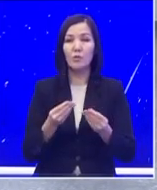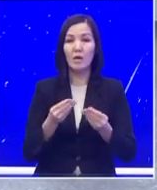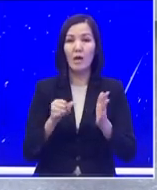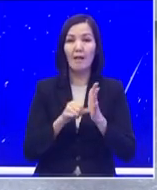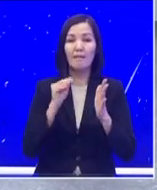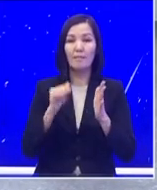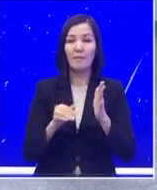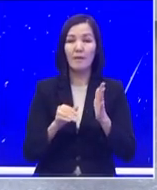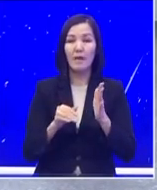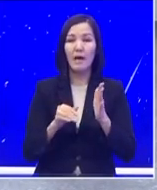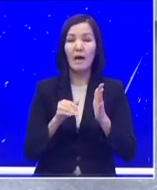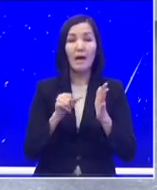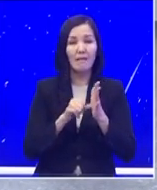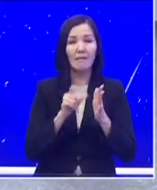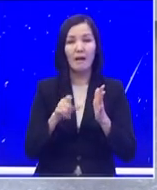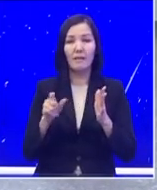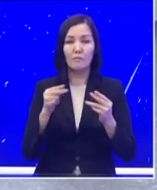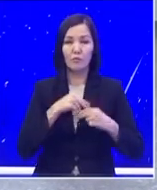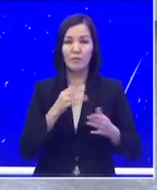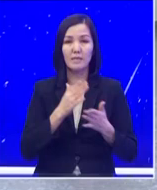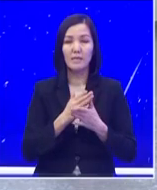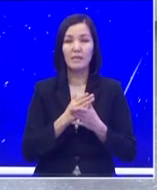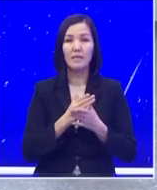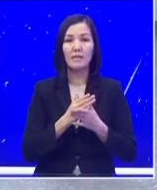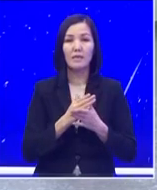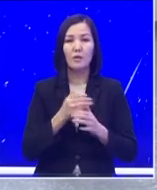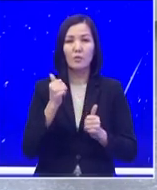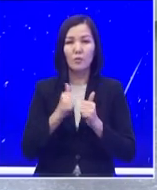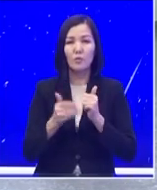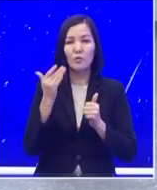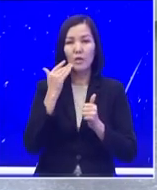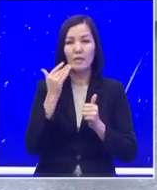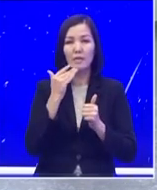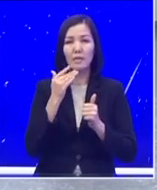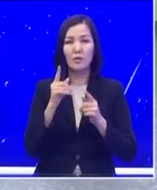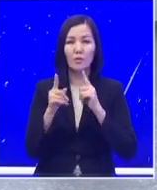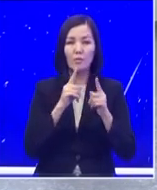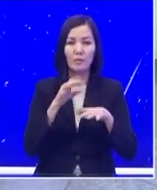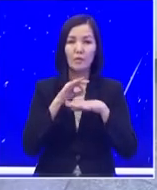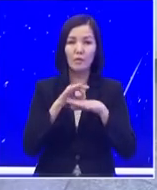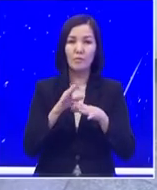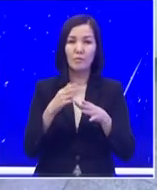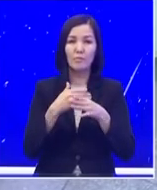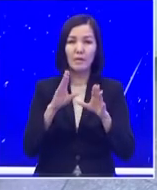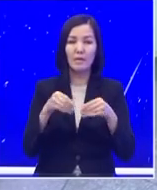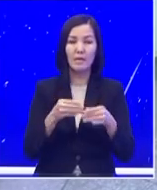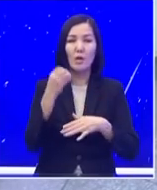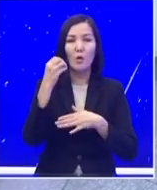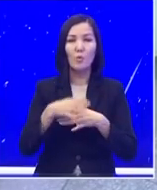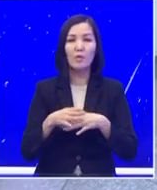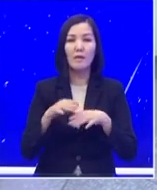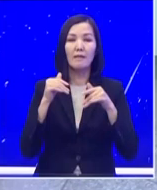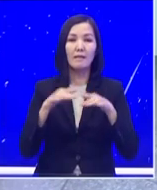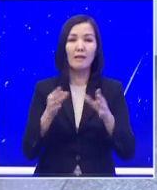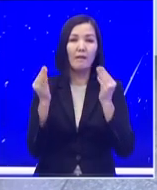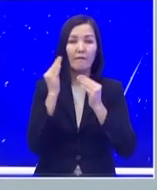6 маман жұмыс істейді. Бізде штатты күнделікте кеңестер, көмектер көрсетіп атады. Алда орталықта тігін